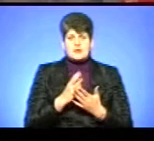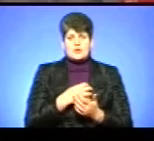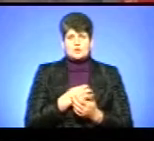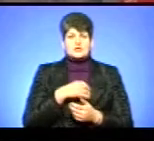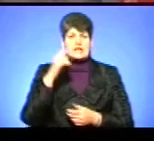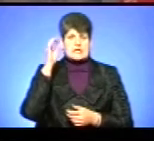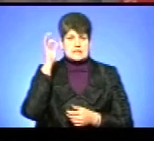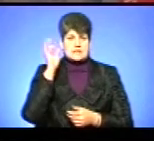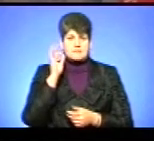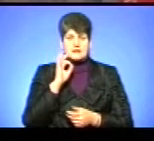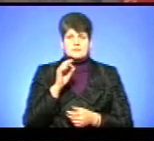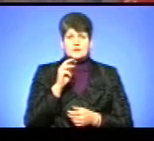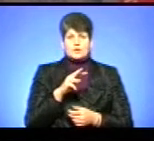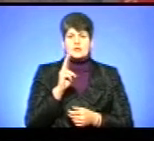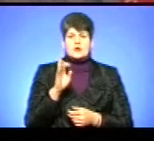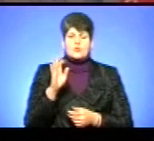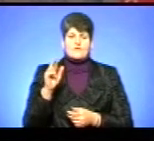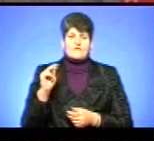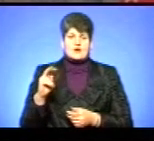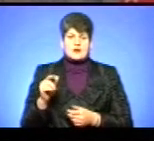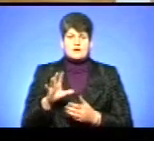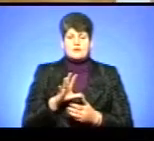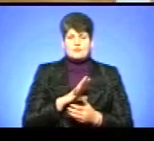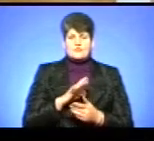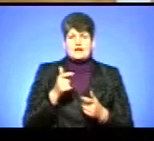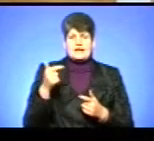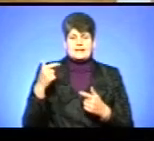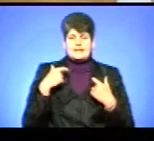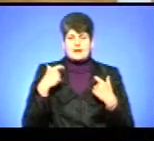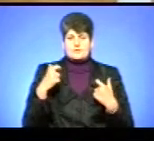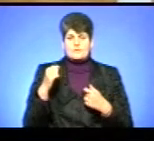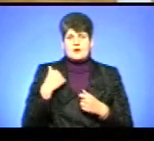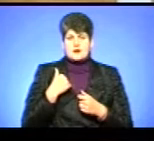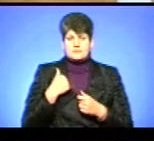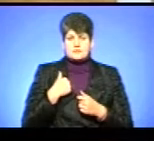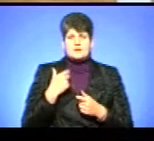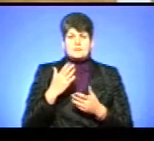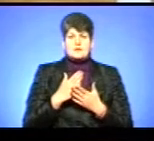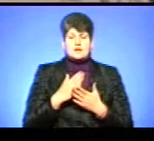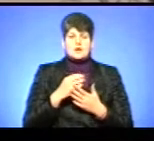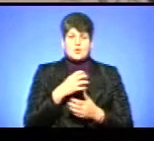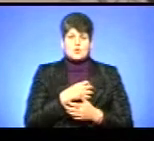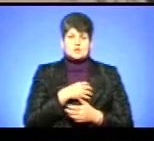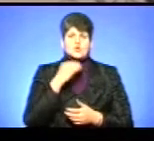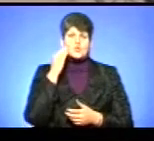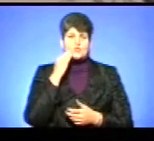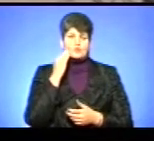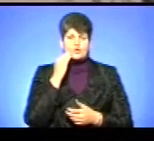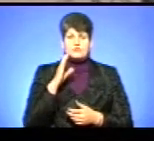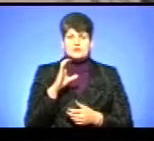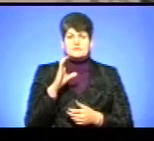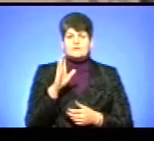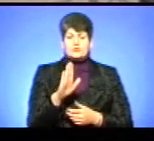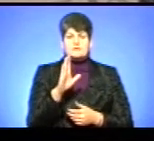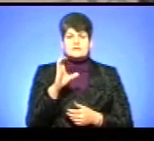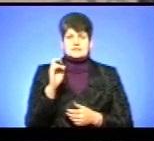Німеччини. Микола Ковель-Медзевський був генералом армії Української народної республіки, відзначений орденом Румунії. Володимир Сальський також